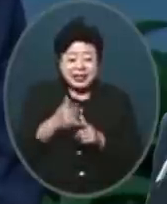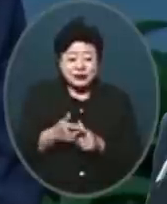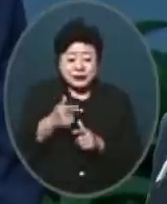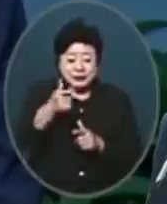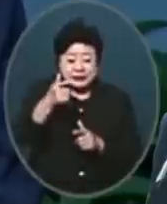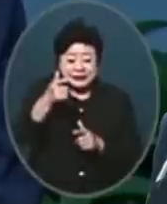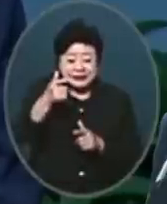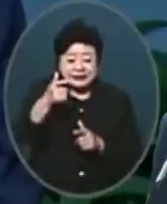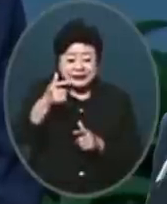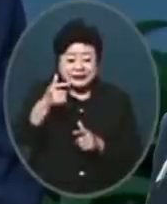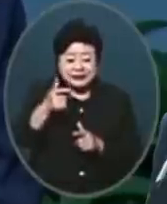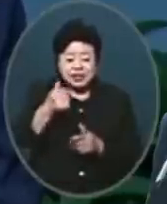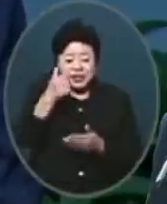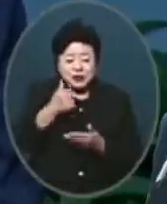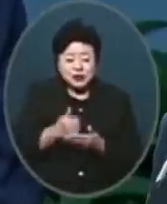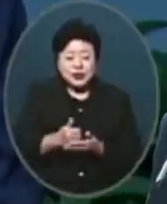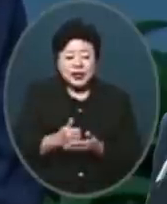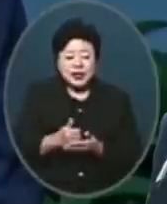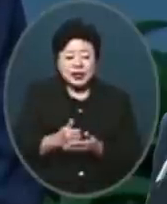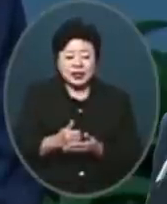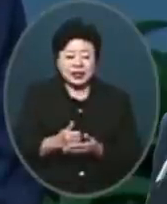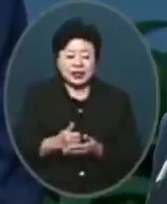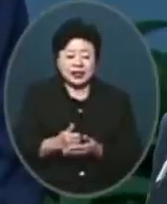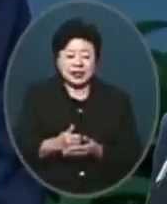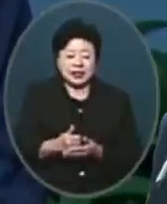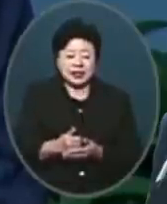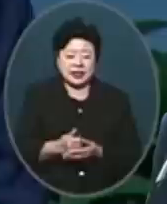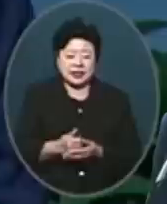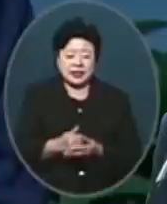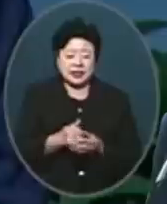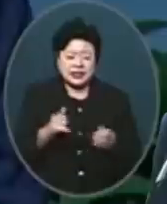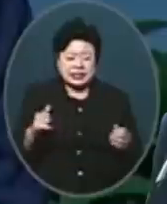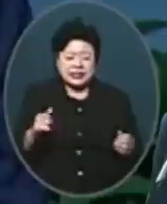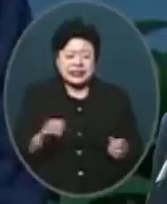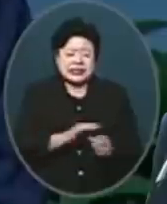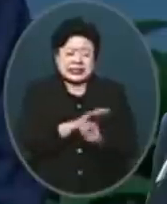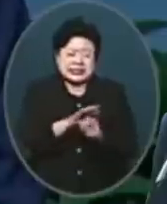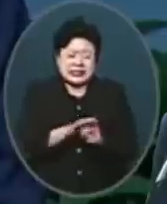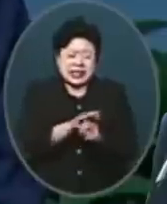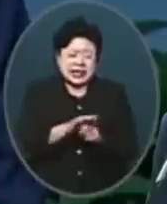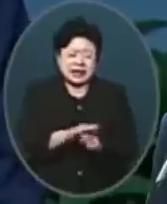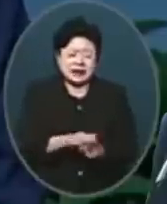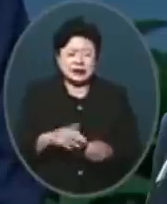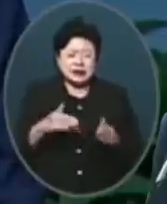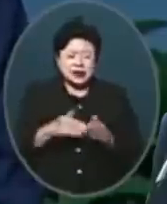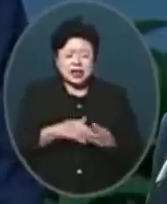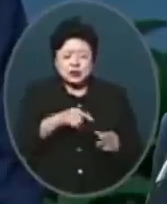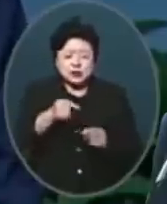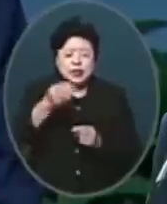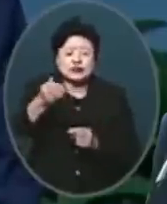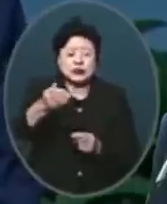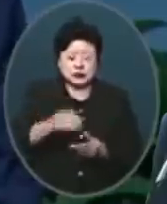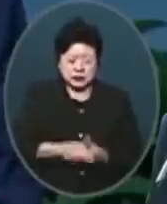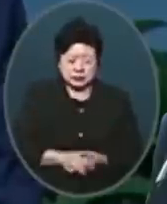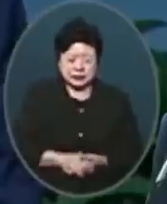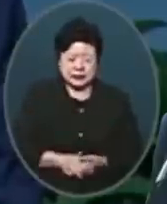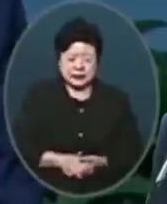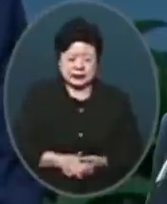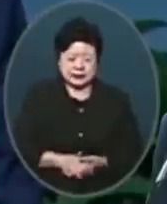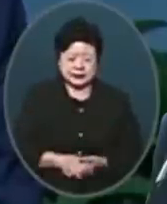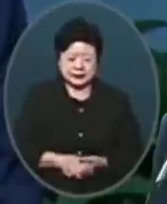예수님은 죄인을 사랑하시고 끝까지 구원하기를 원하시는 분이신 것입니다.